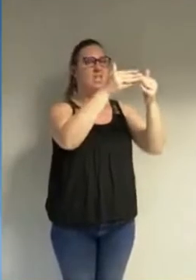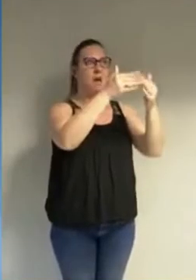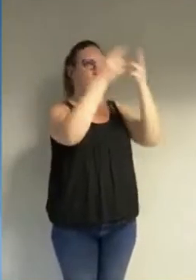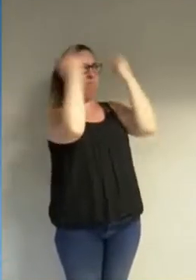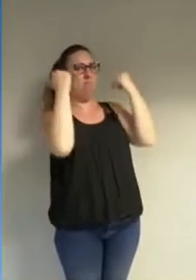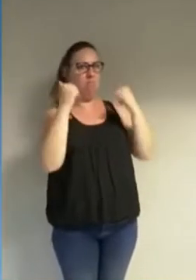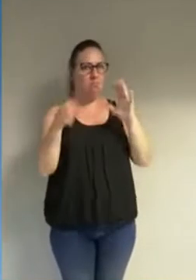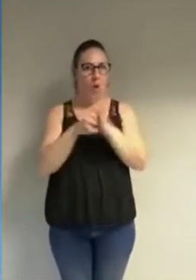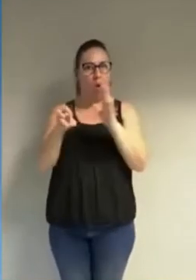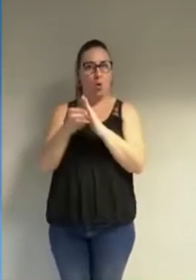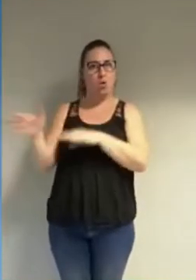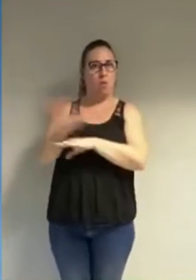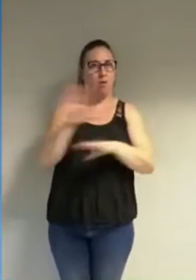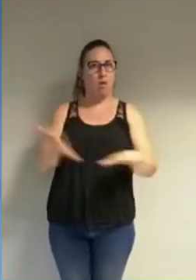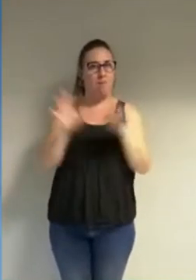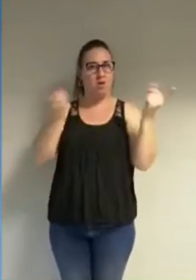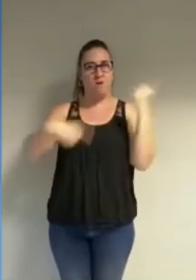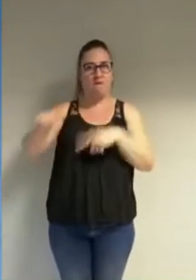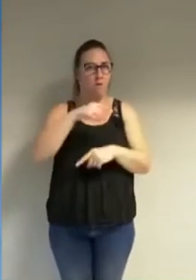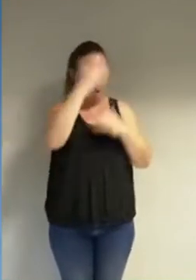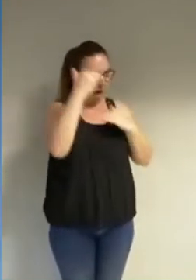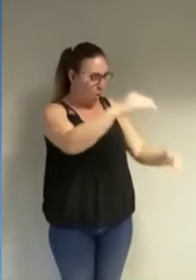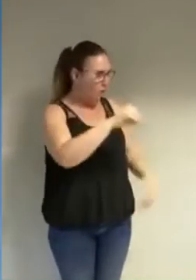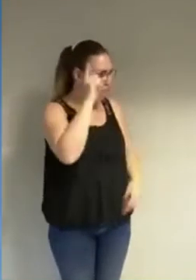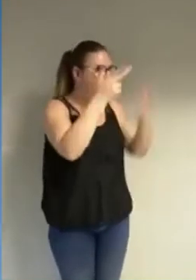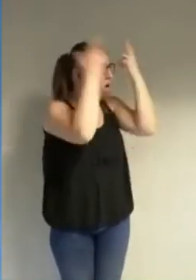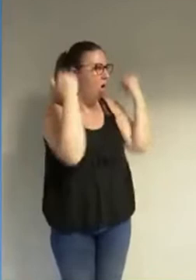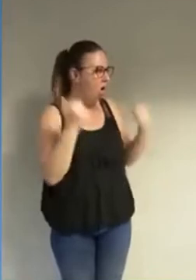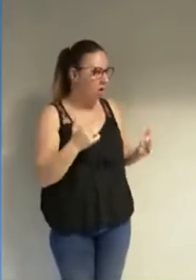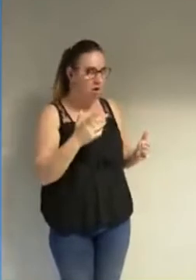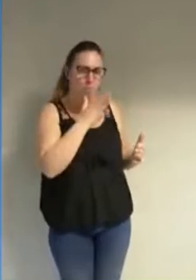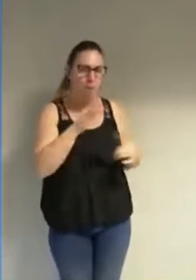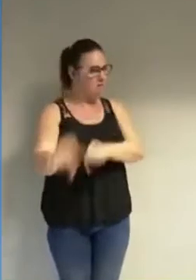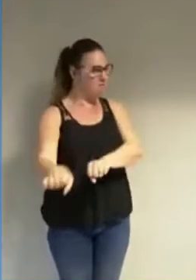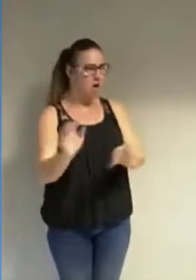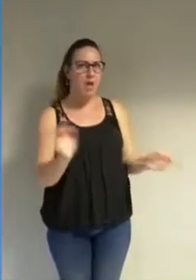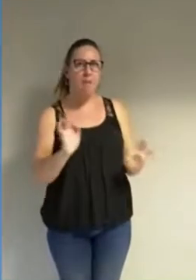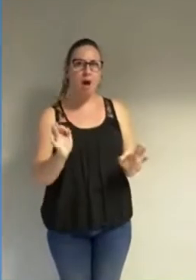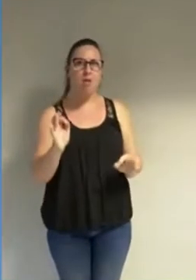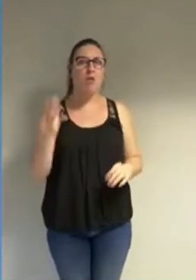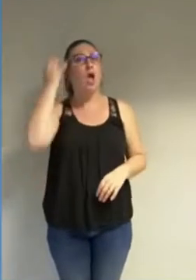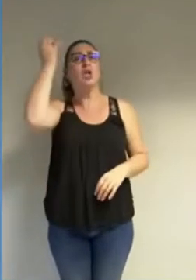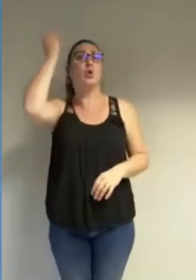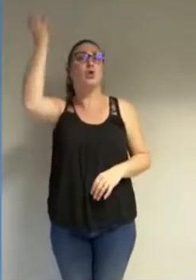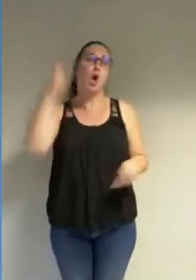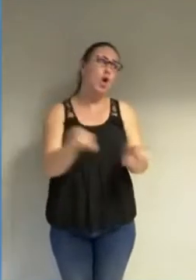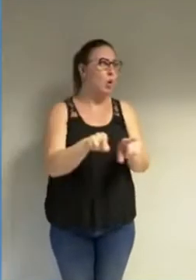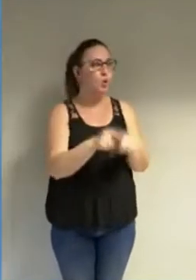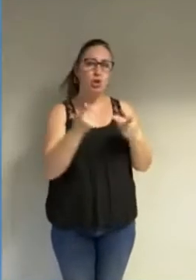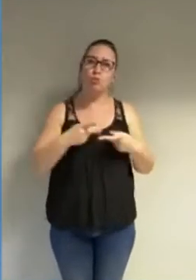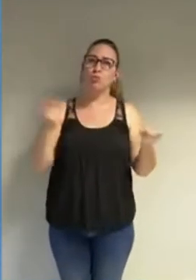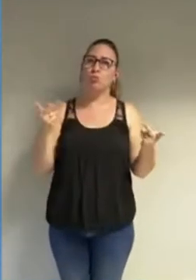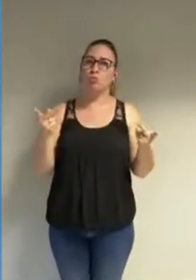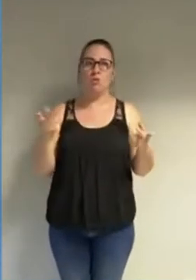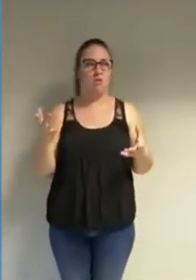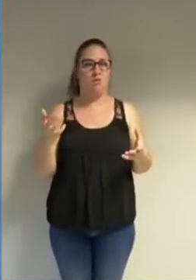vous, parce que vous êtes prêt à tout céder au nom d'une idéologie et aussi, il faut le dire, pour de